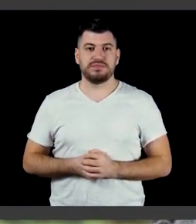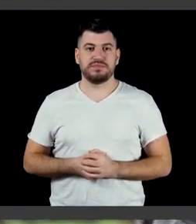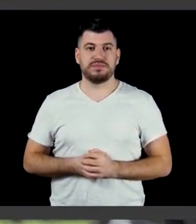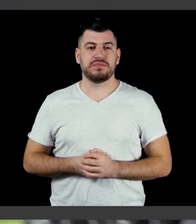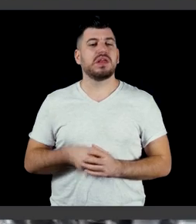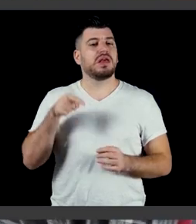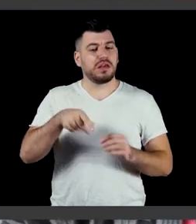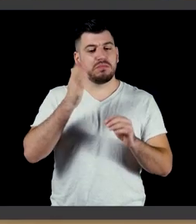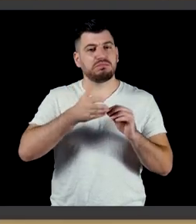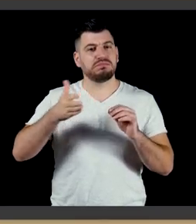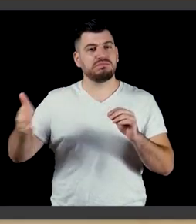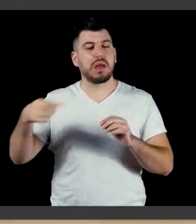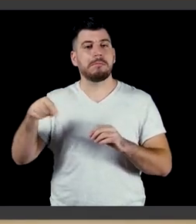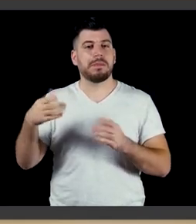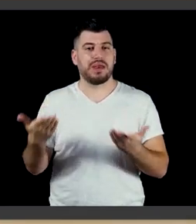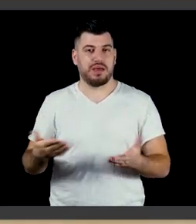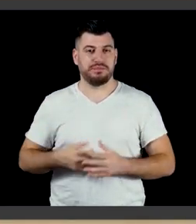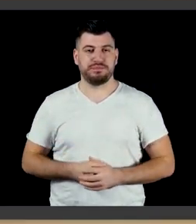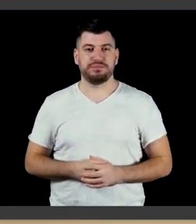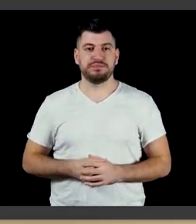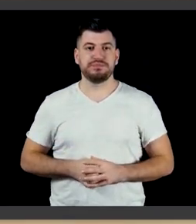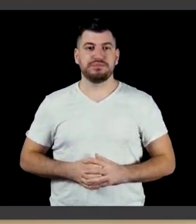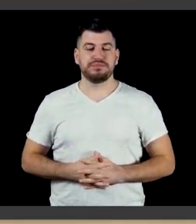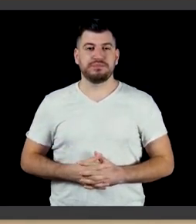Και θα ψιλοκόψω και τις πιπεριές.